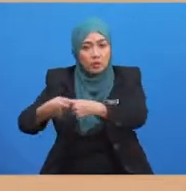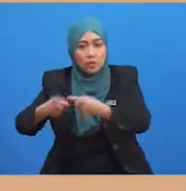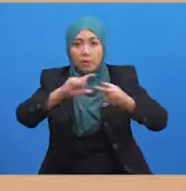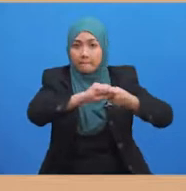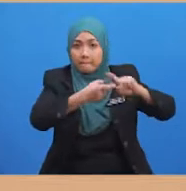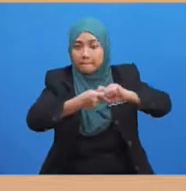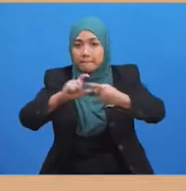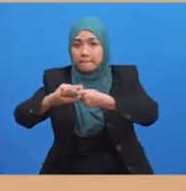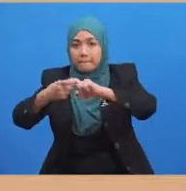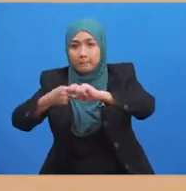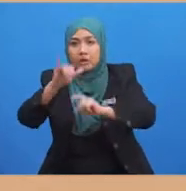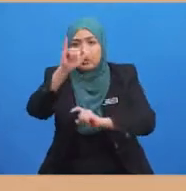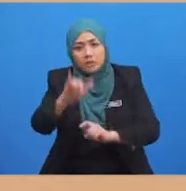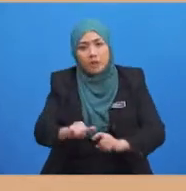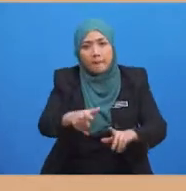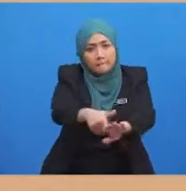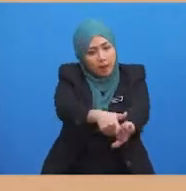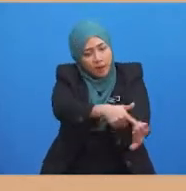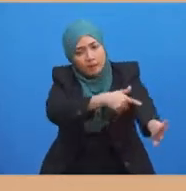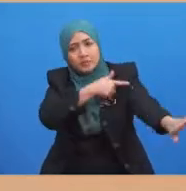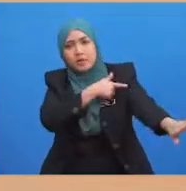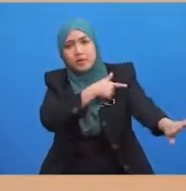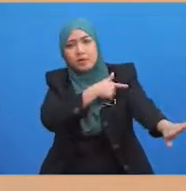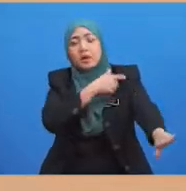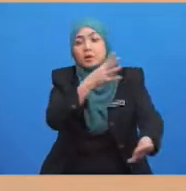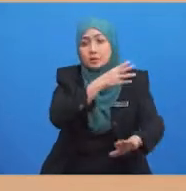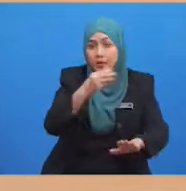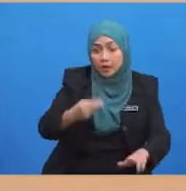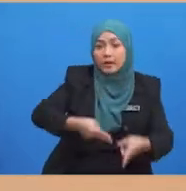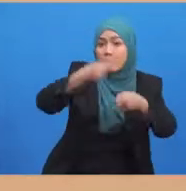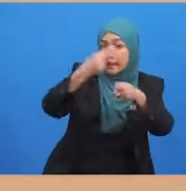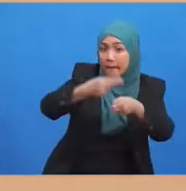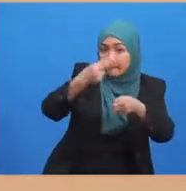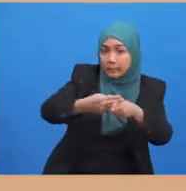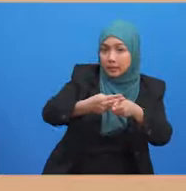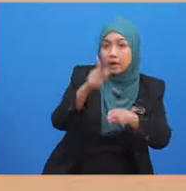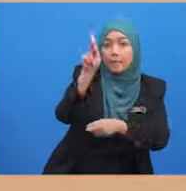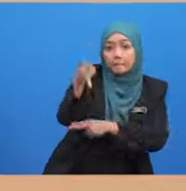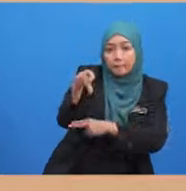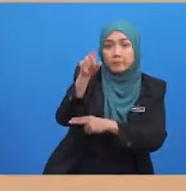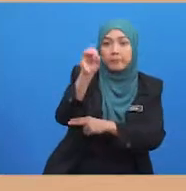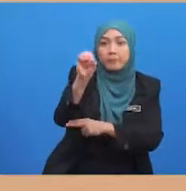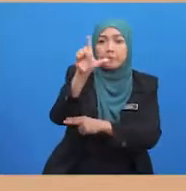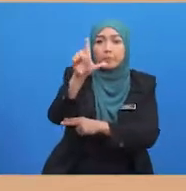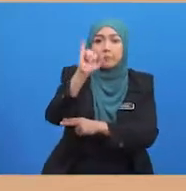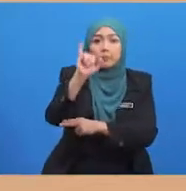Dan rantai yang panjang itu dikenali sebagai polimer.